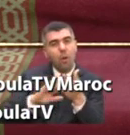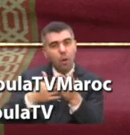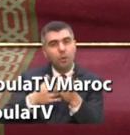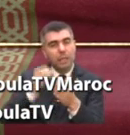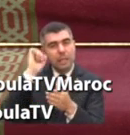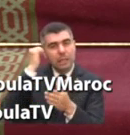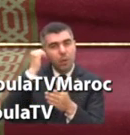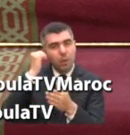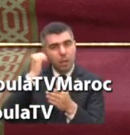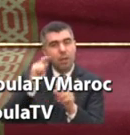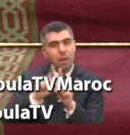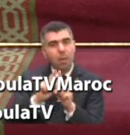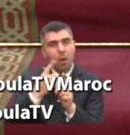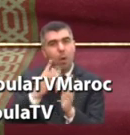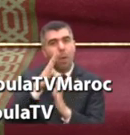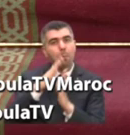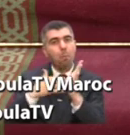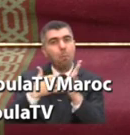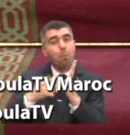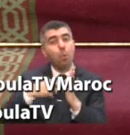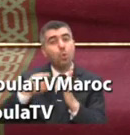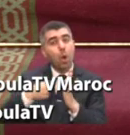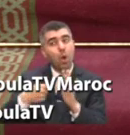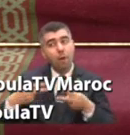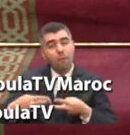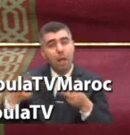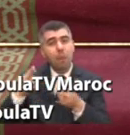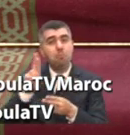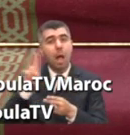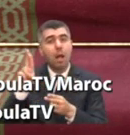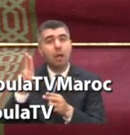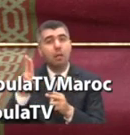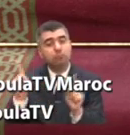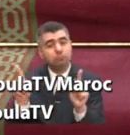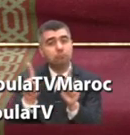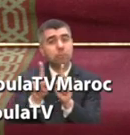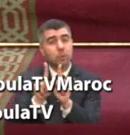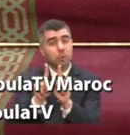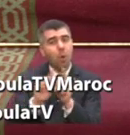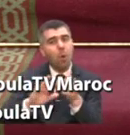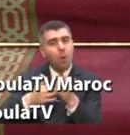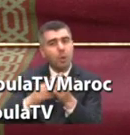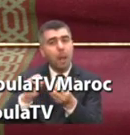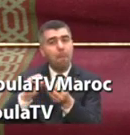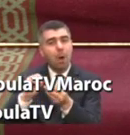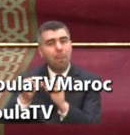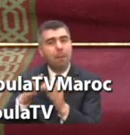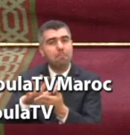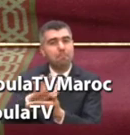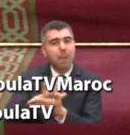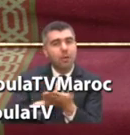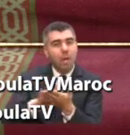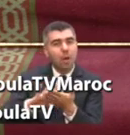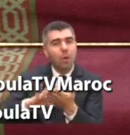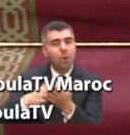المهني اللي تقدمت أمام سيدنا الله ينصرو نهار 4 أبريل، واللي من شأنها أنها تعالج كاع هاد الاختلالات اللي كانت تعرفها